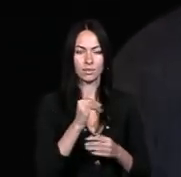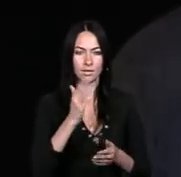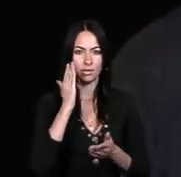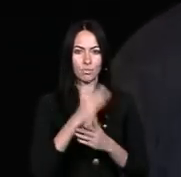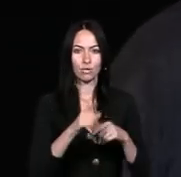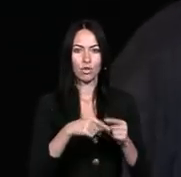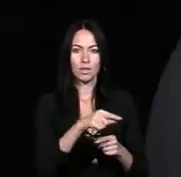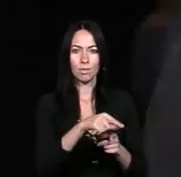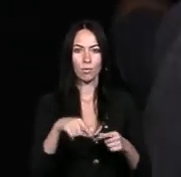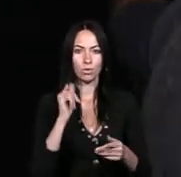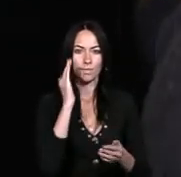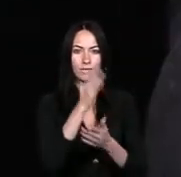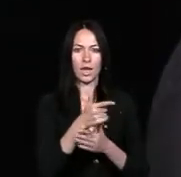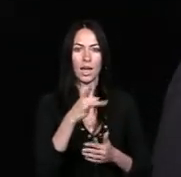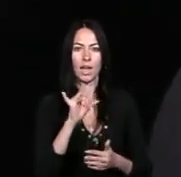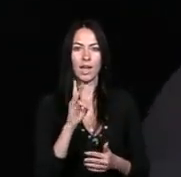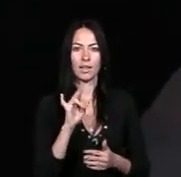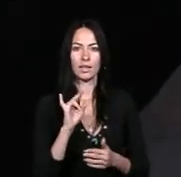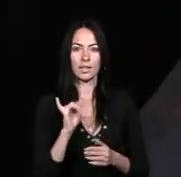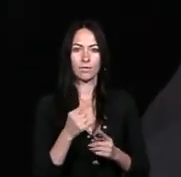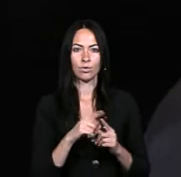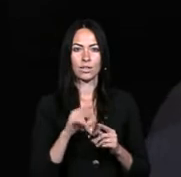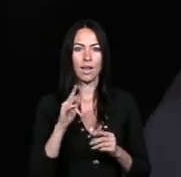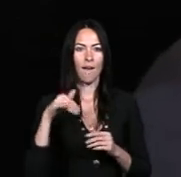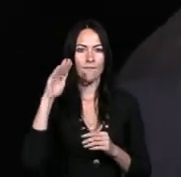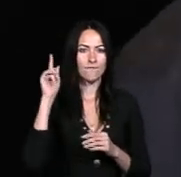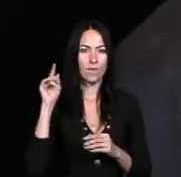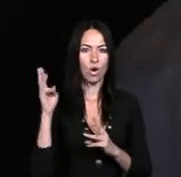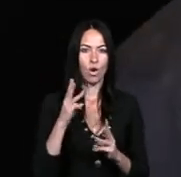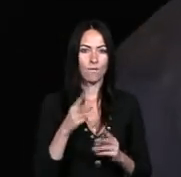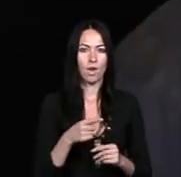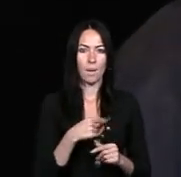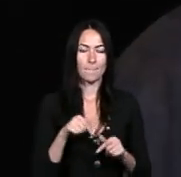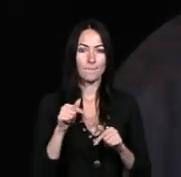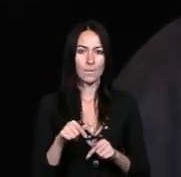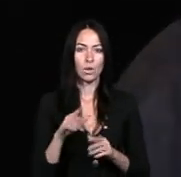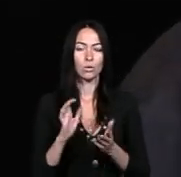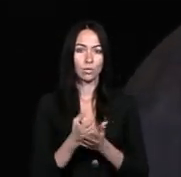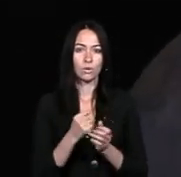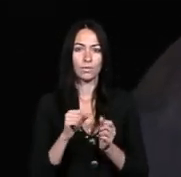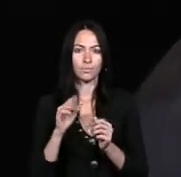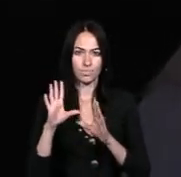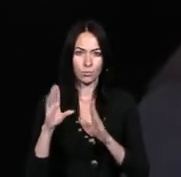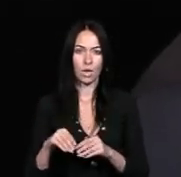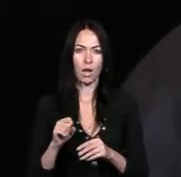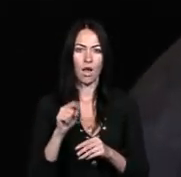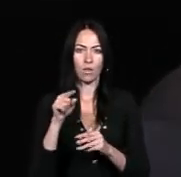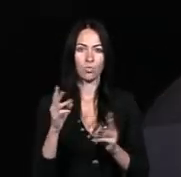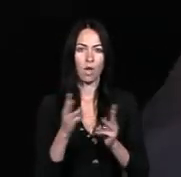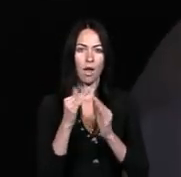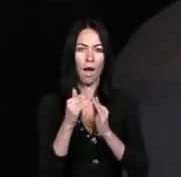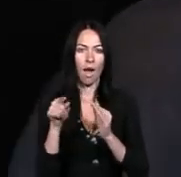пішло на Гриниківку. Це як вже верхова дійшла сюди, ми це тут збили. А тут тоді оця загорілась хата і